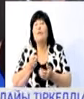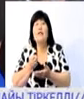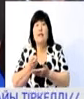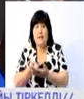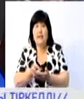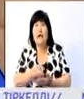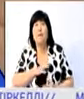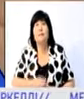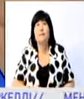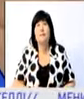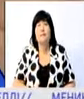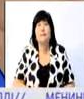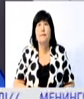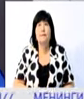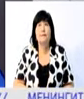жатқызылды.